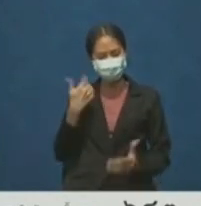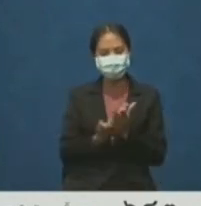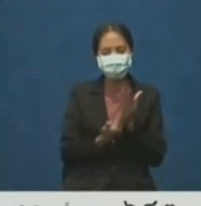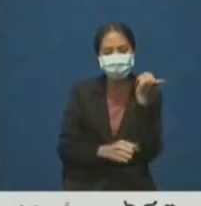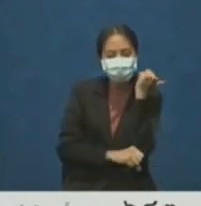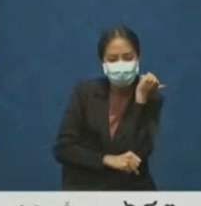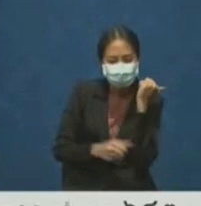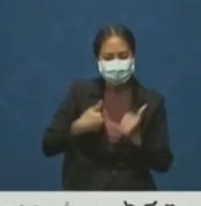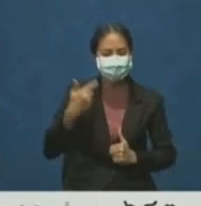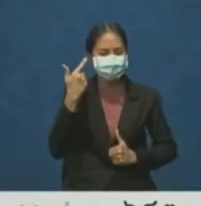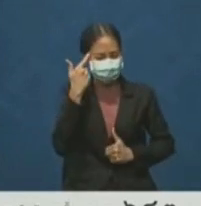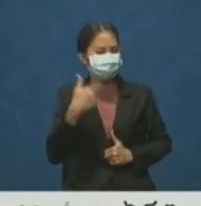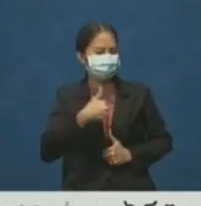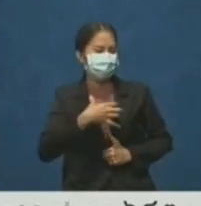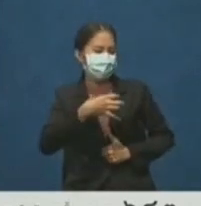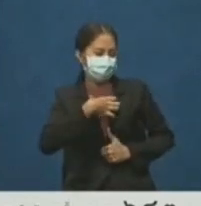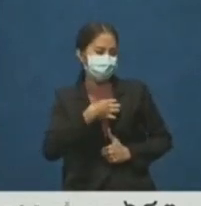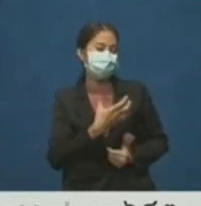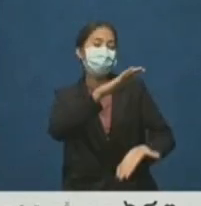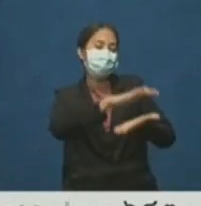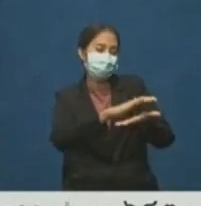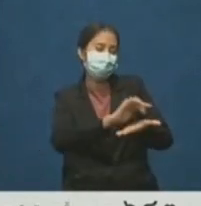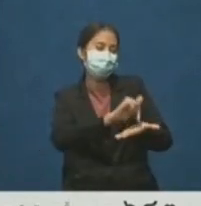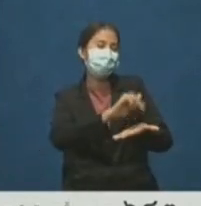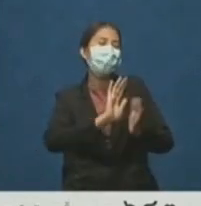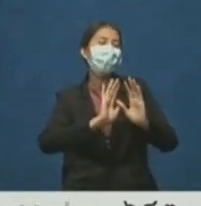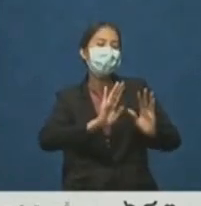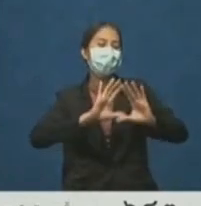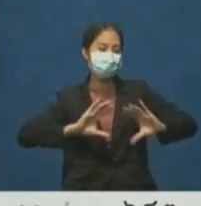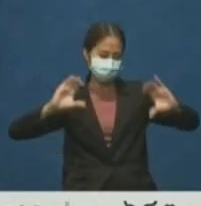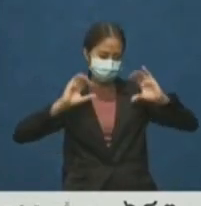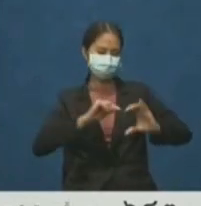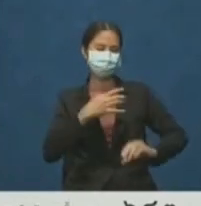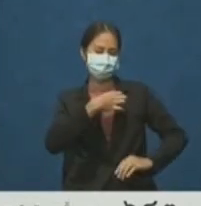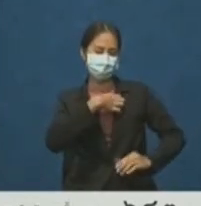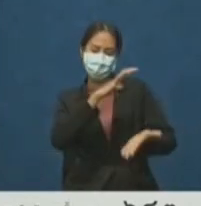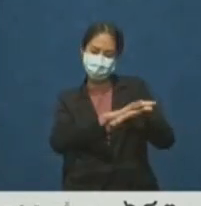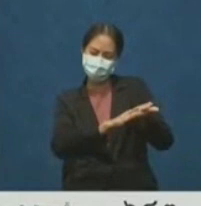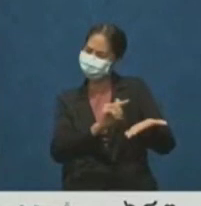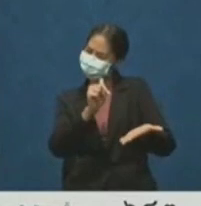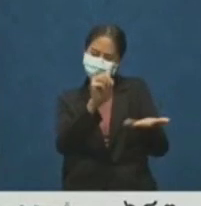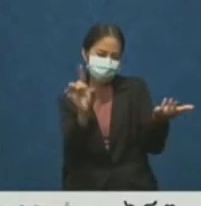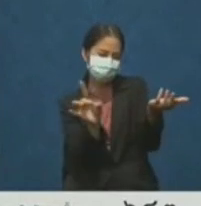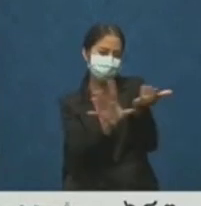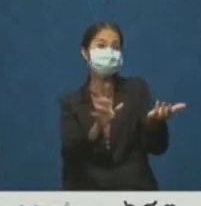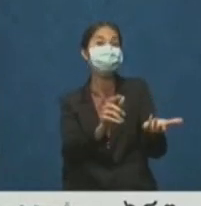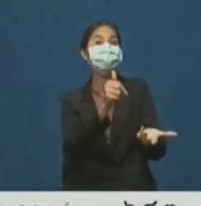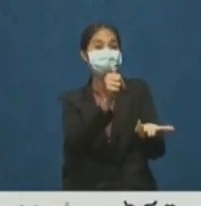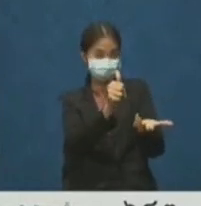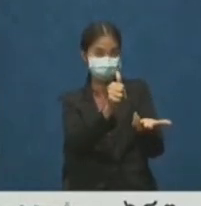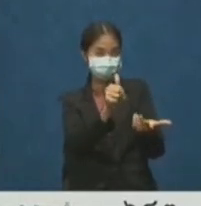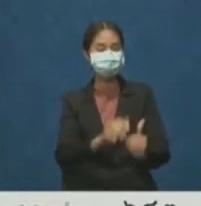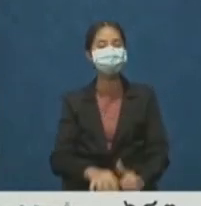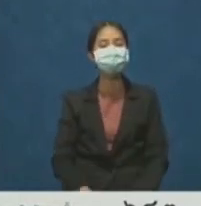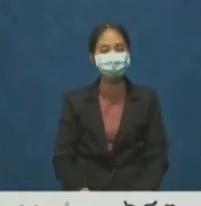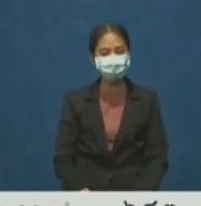ความสามารถนั้นก็หวังพึ่งสถาบันการศึกษาที่เป็นสถาบันของรัฐที่มีคุณภาพนะฮะที่มีคุณภา